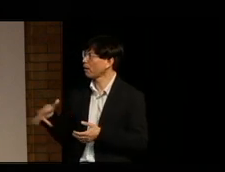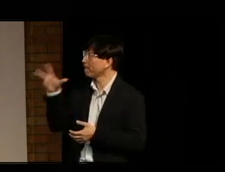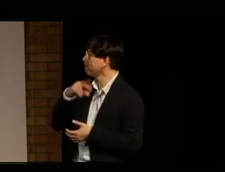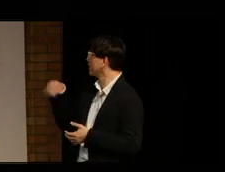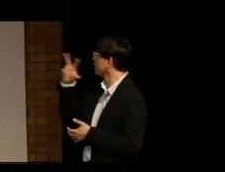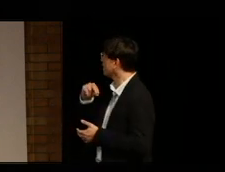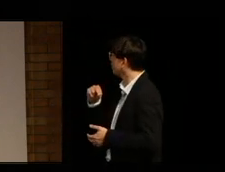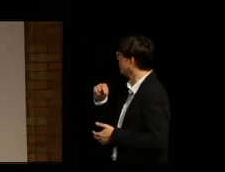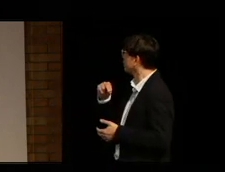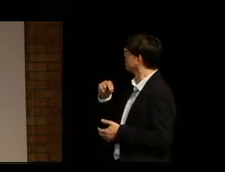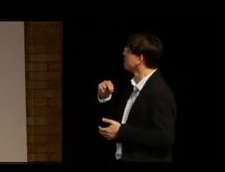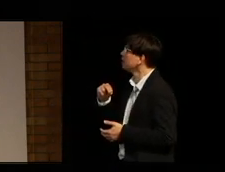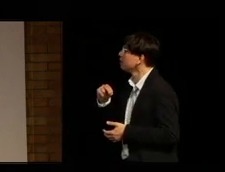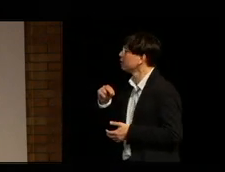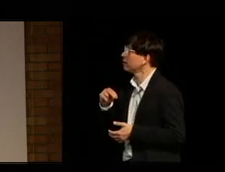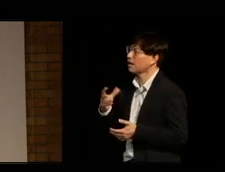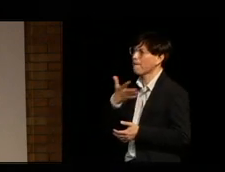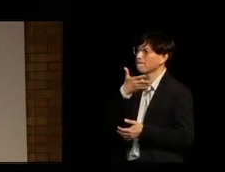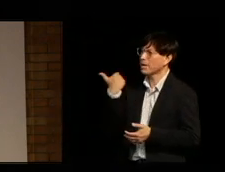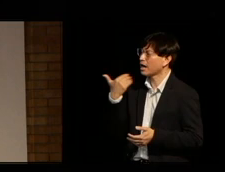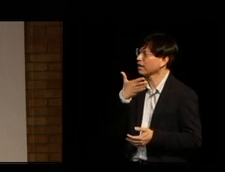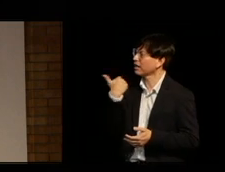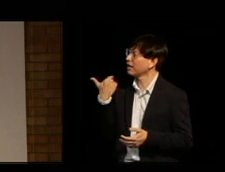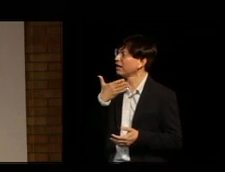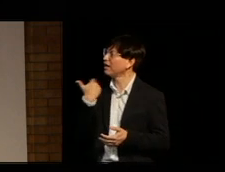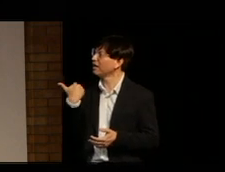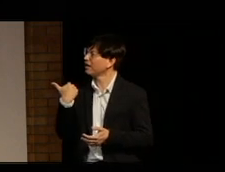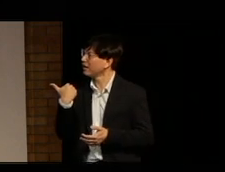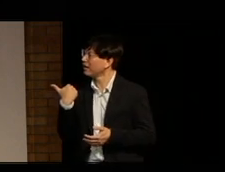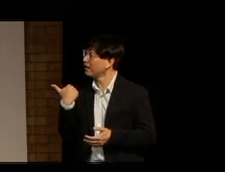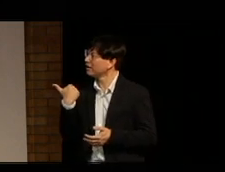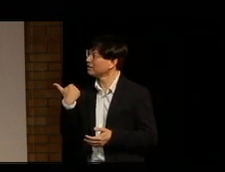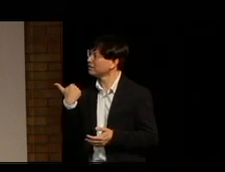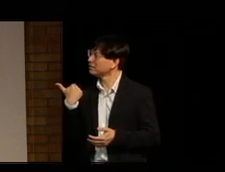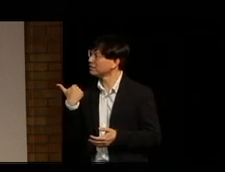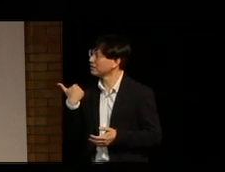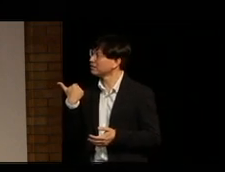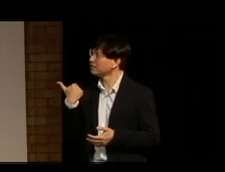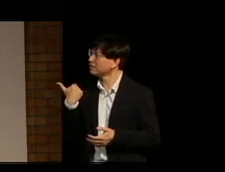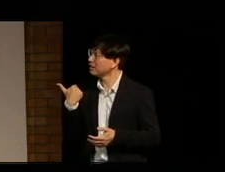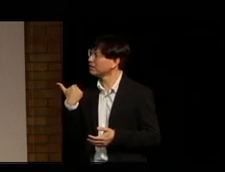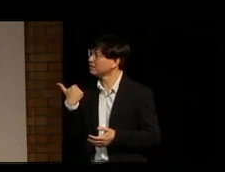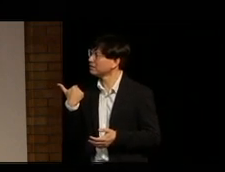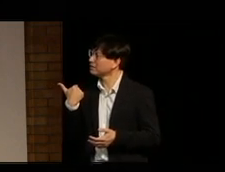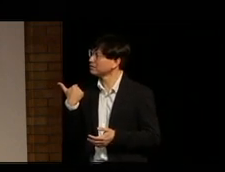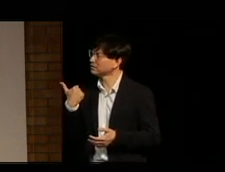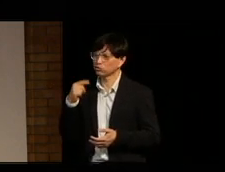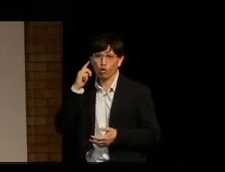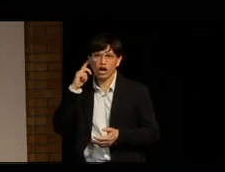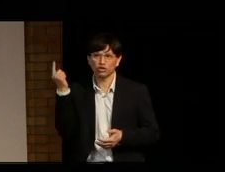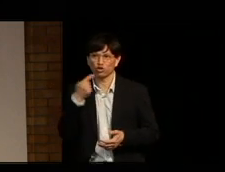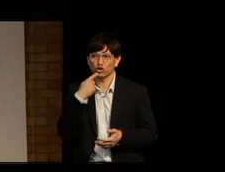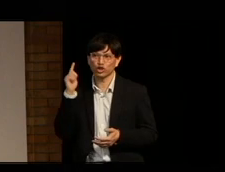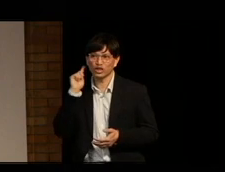disabilità in generale manca Questo questo ambito sull cità